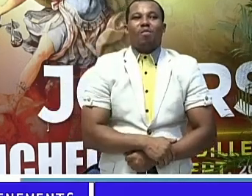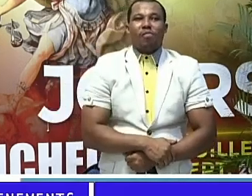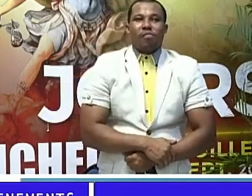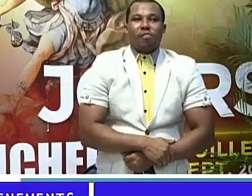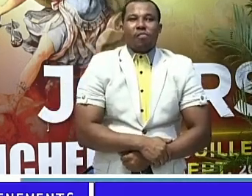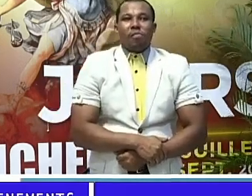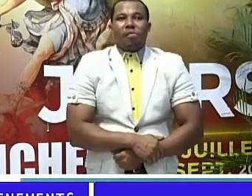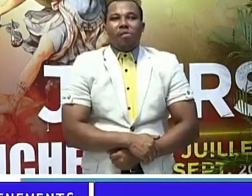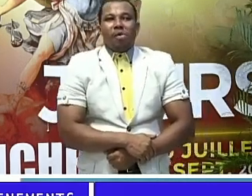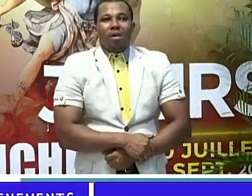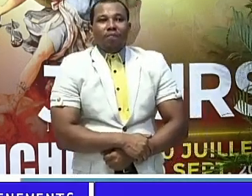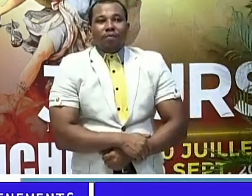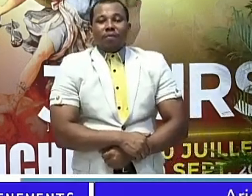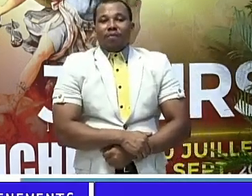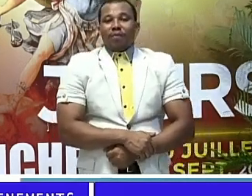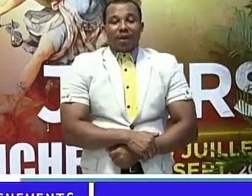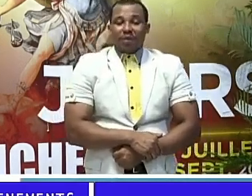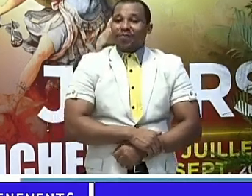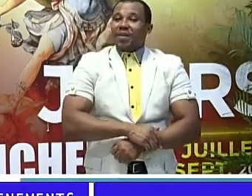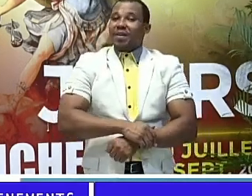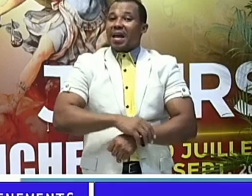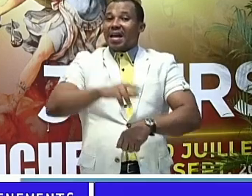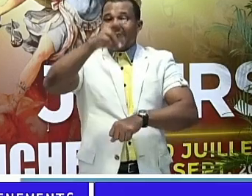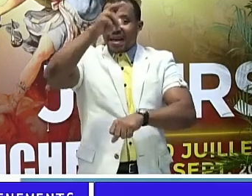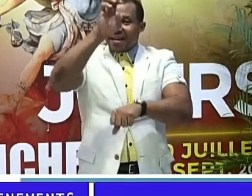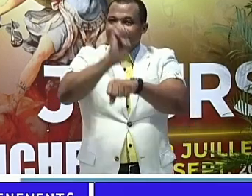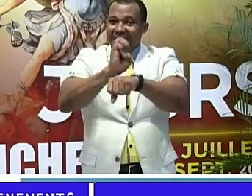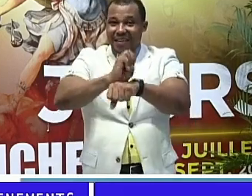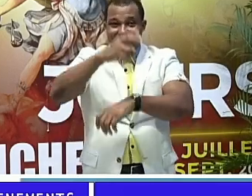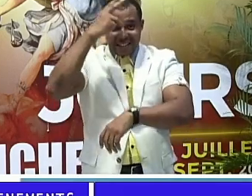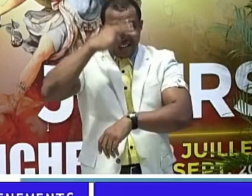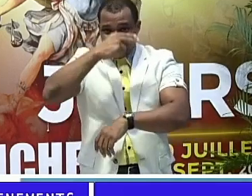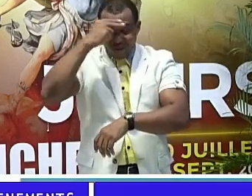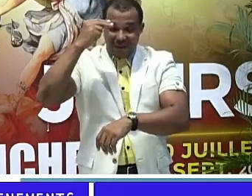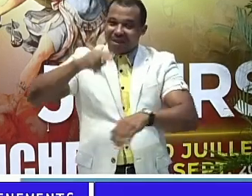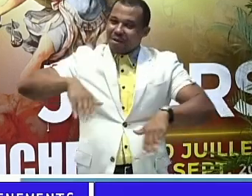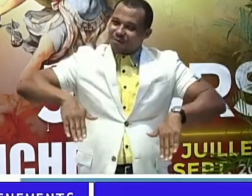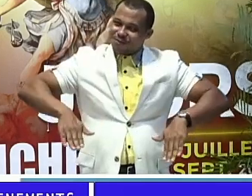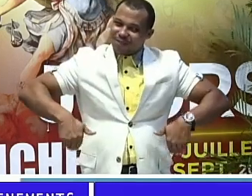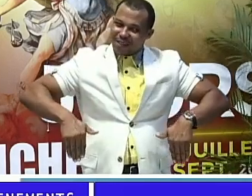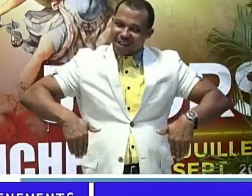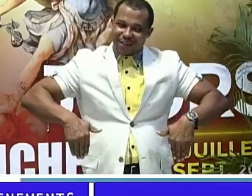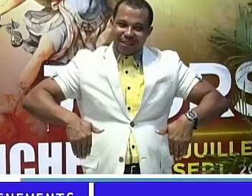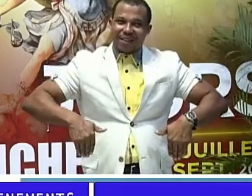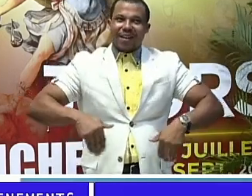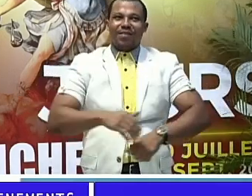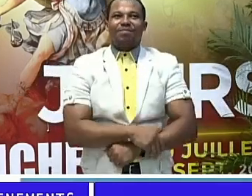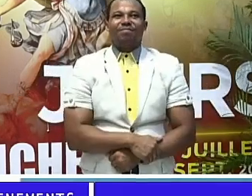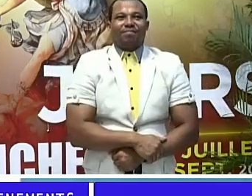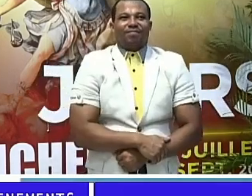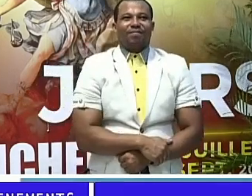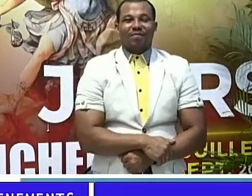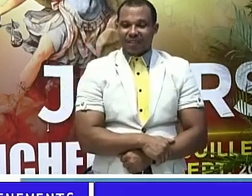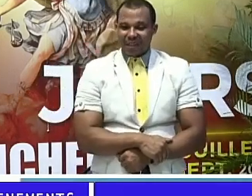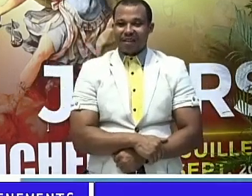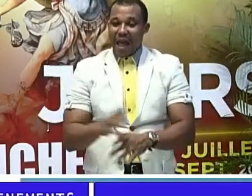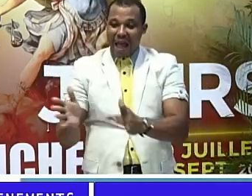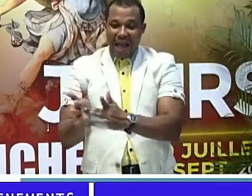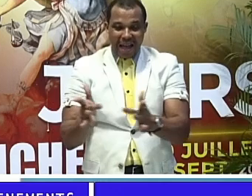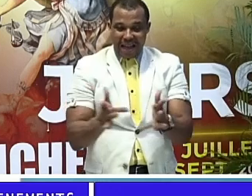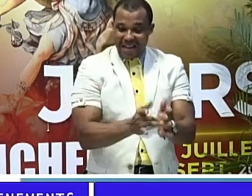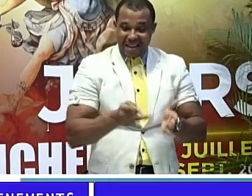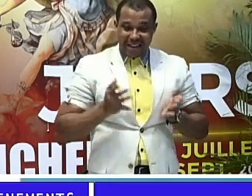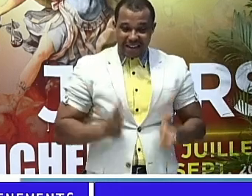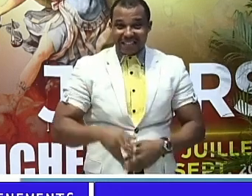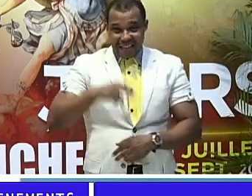combien mille monde. Mais nous-mêmes, nous arrêtons. Et puis, on a dit, j'ai l'impression que les chrétiens catholiques ont été en peu de technologie.